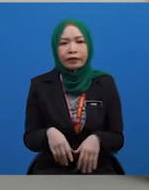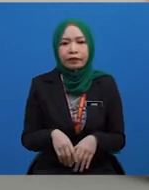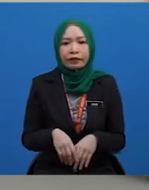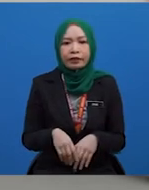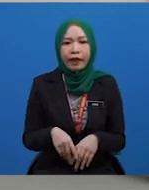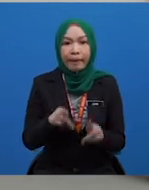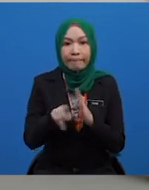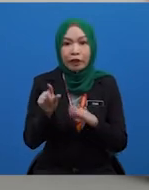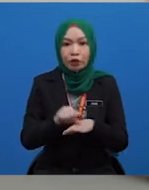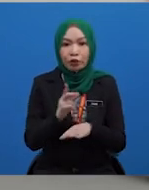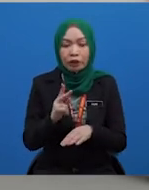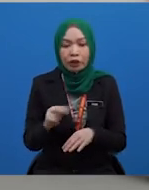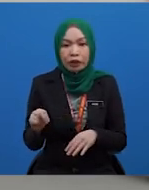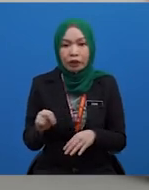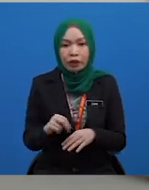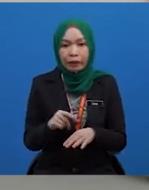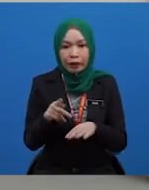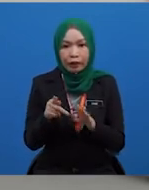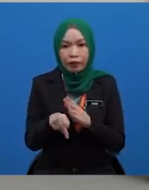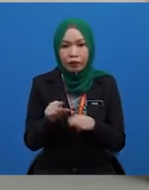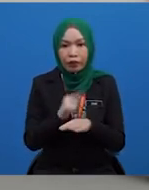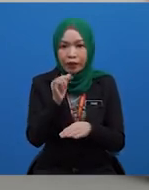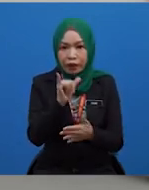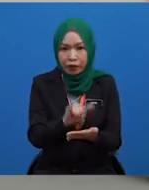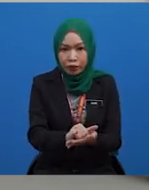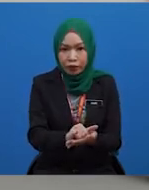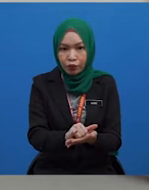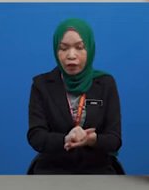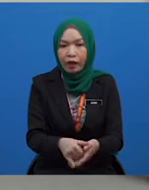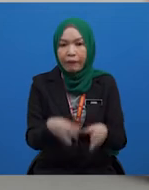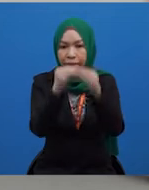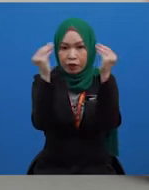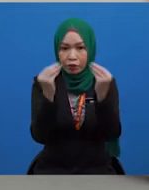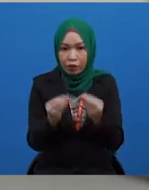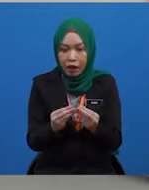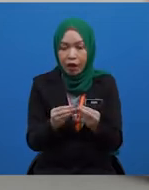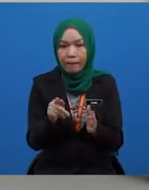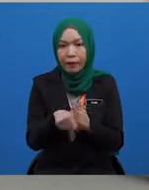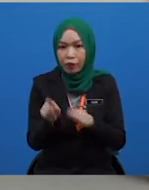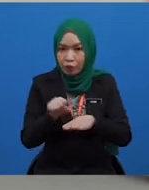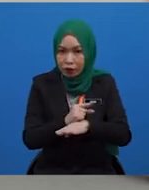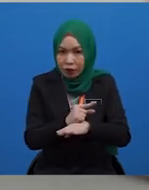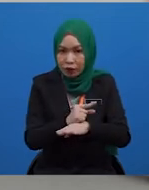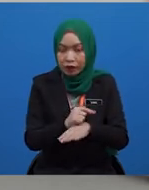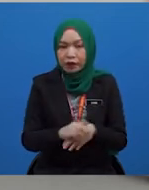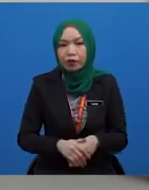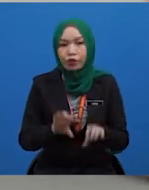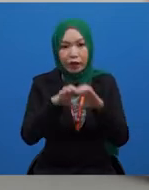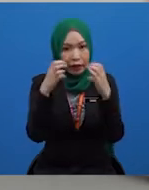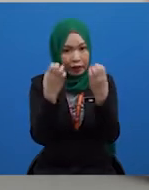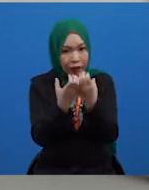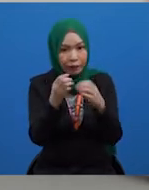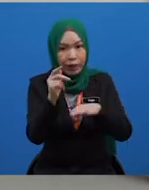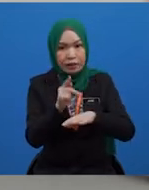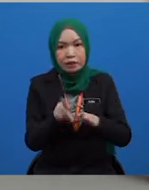pengguna, status pengguna, kesetiaan seseorang pengguna dalam sesuatu pembelian, kesediaan seseorang